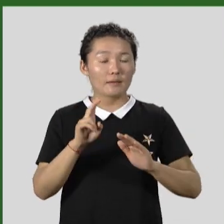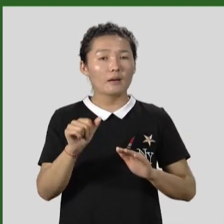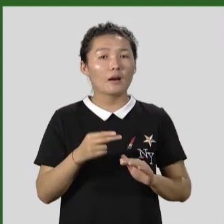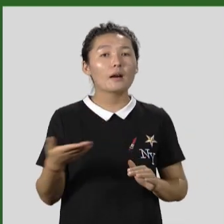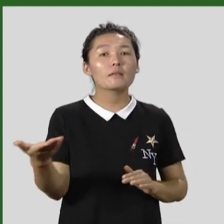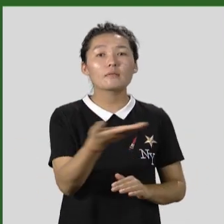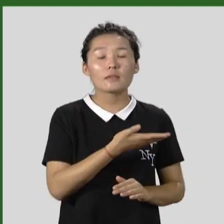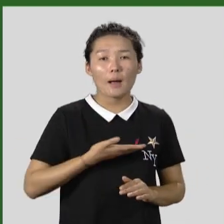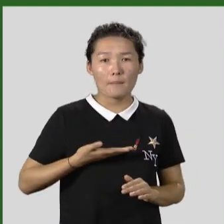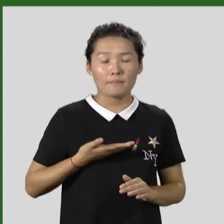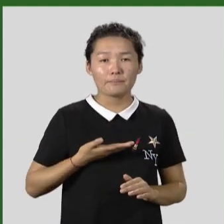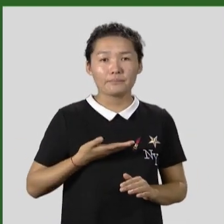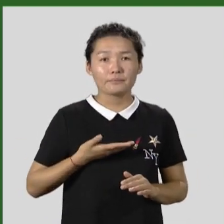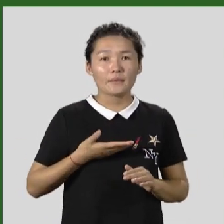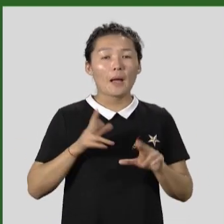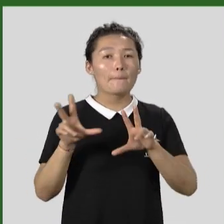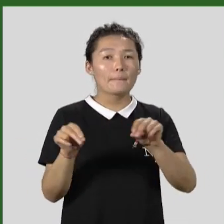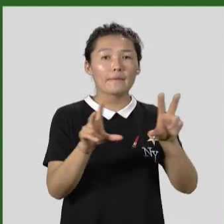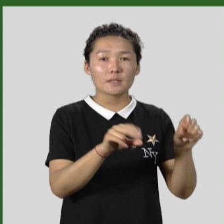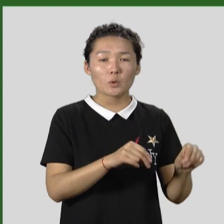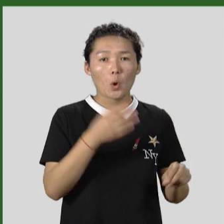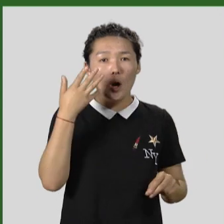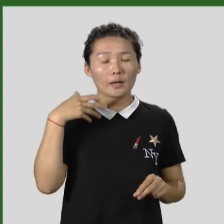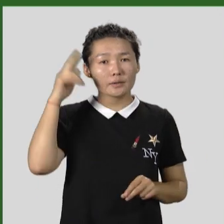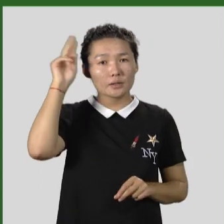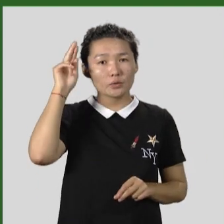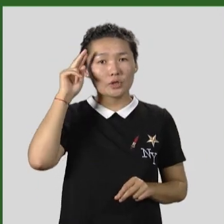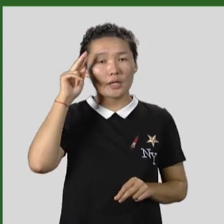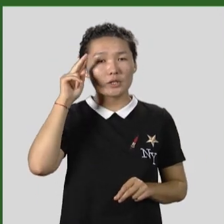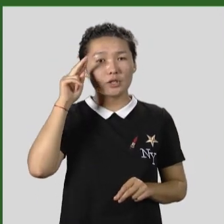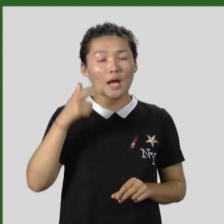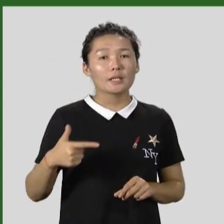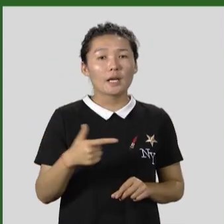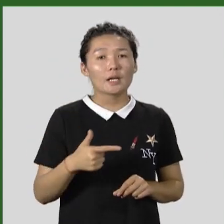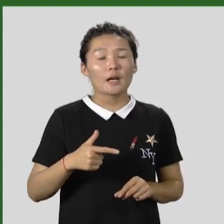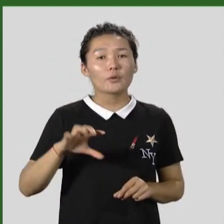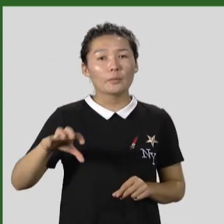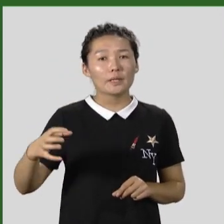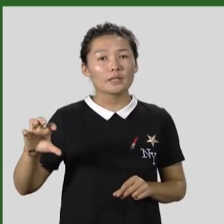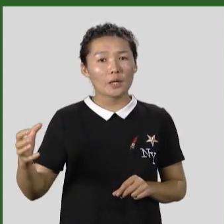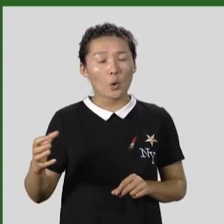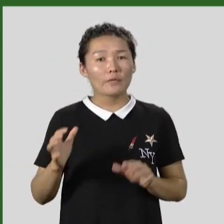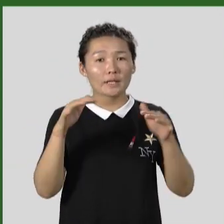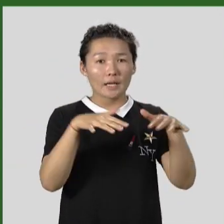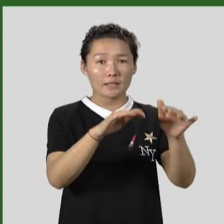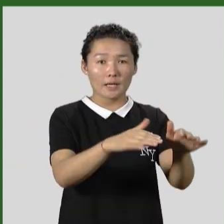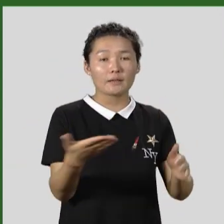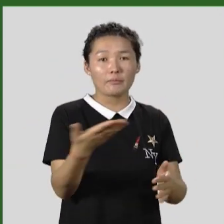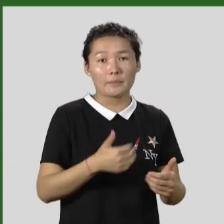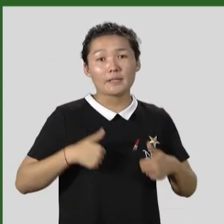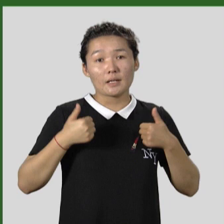повезло. При изучении географии материков и океанов мы постараемся с вами ответить на такие